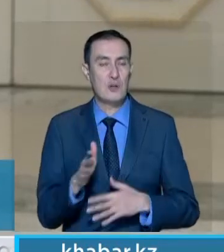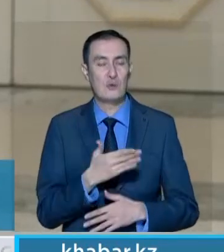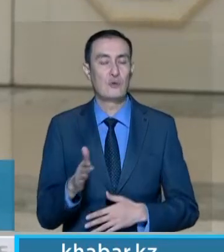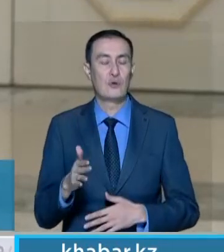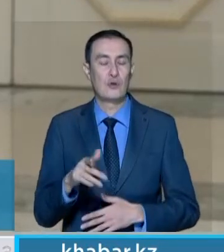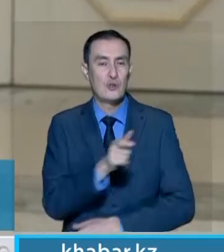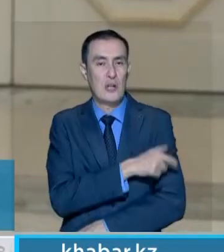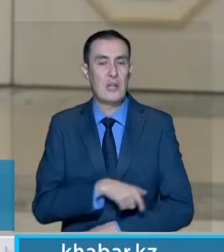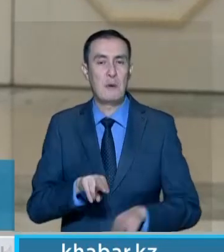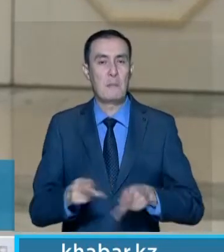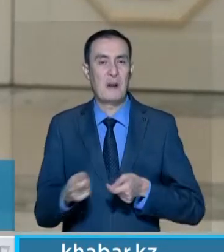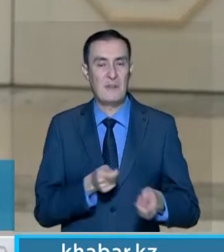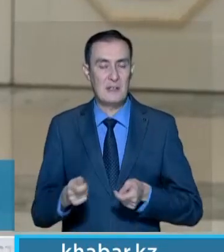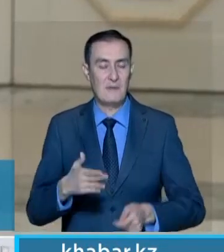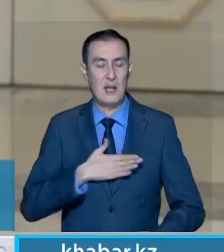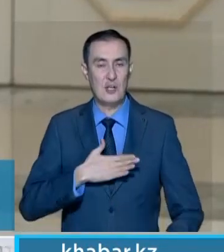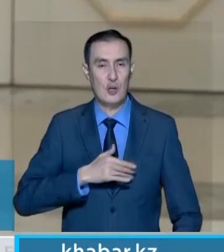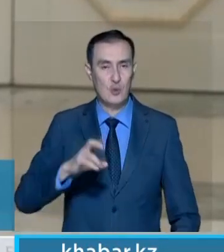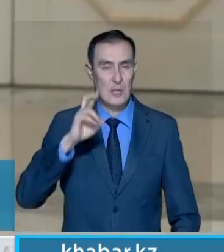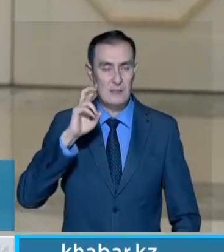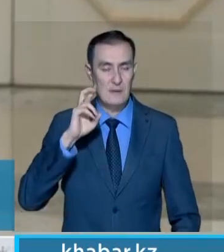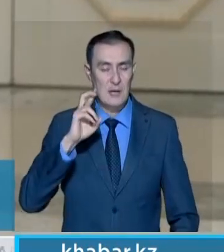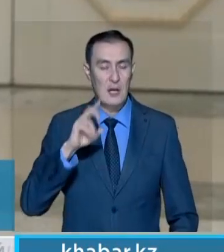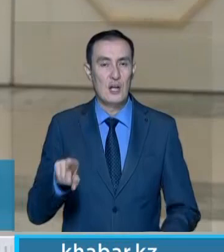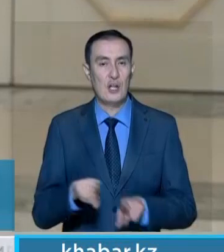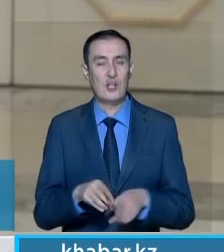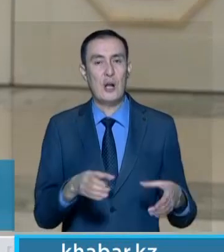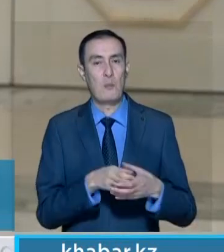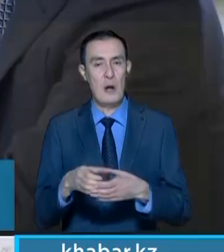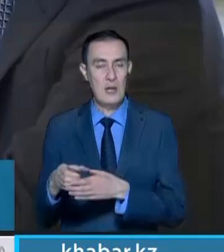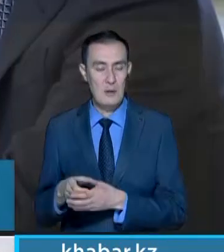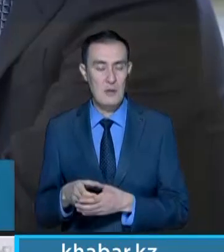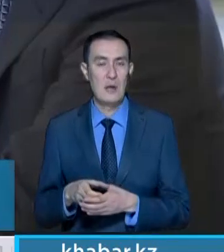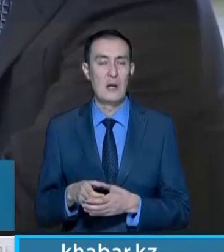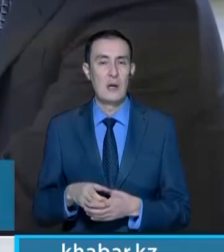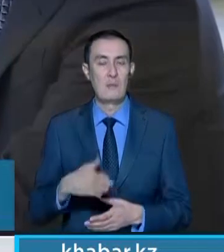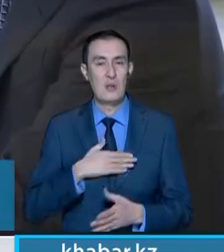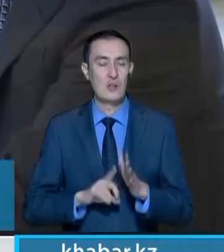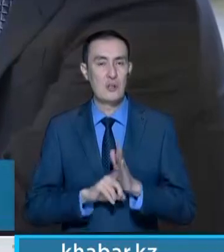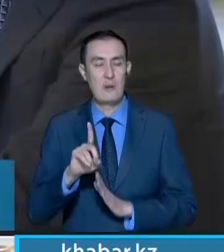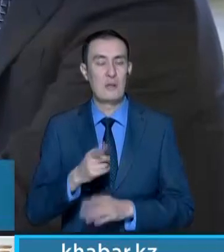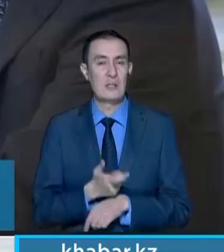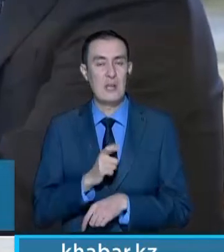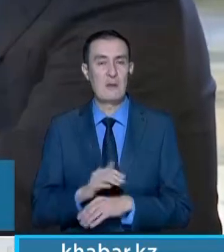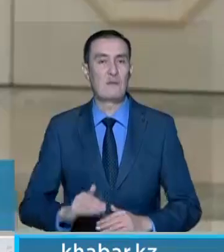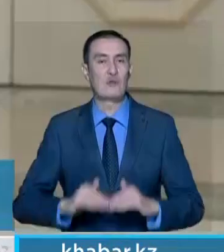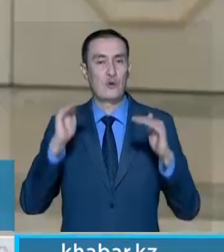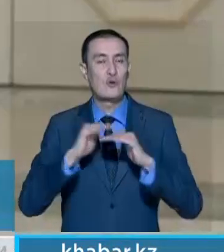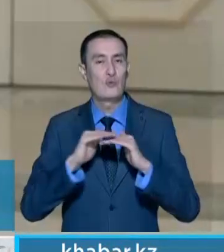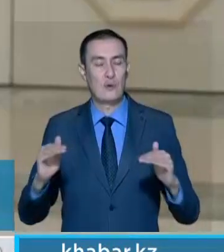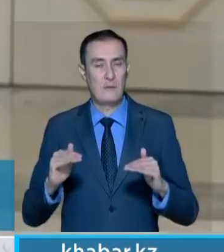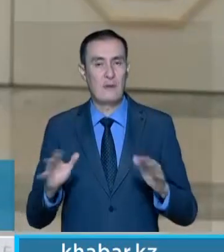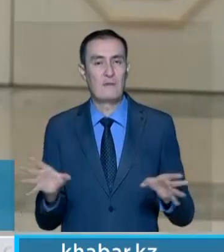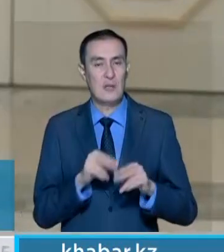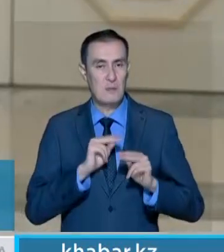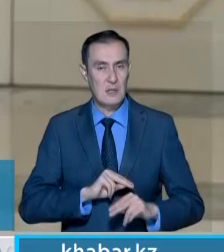членами правительств наших стран, между компаниями. Мы выходим на самый высокий уровень нашего